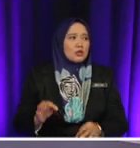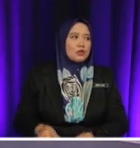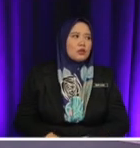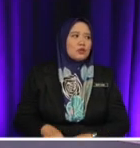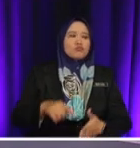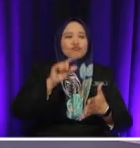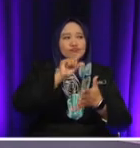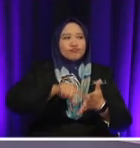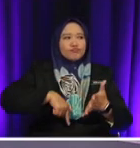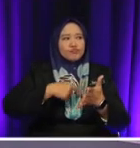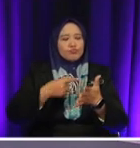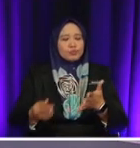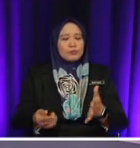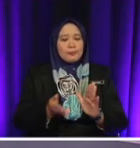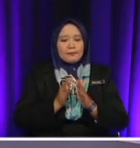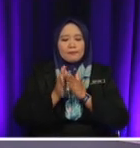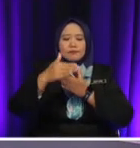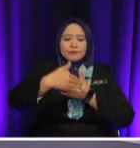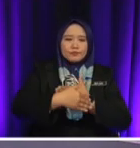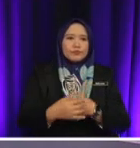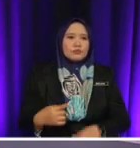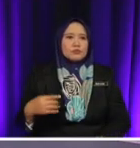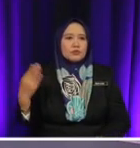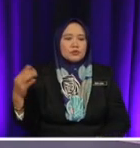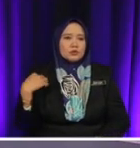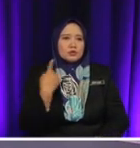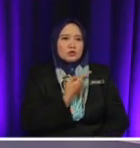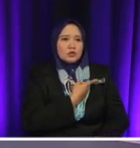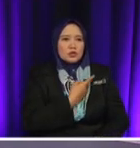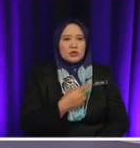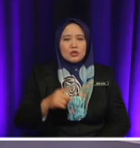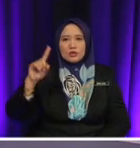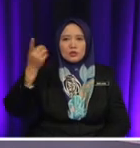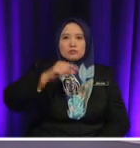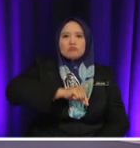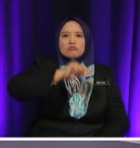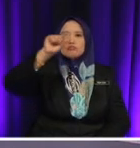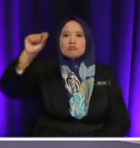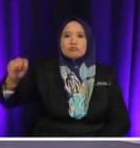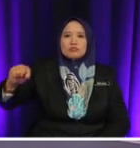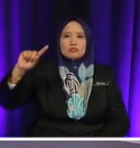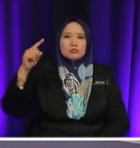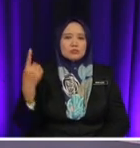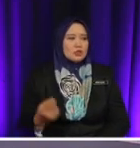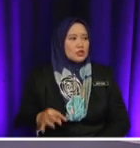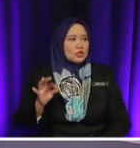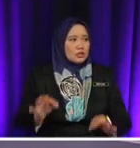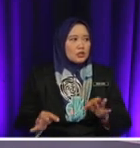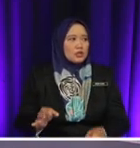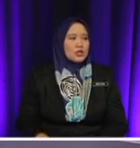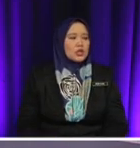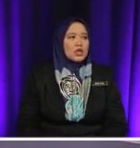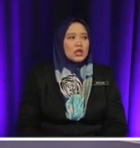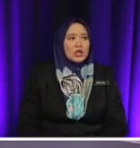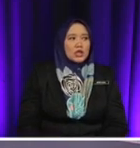dan dia kita gunakan freeh manakala untuk graf palang pula murid-murid kena pastikan bahawa saiz